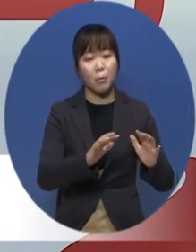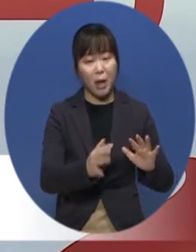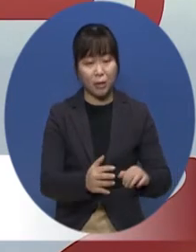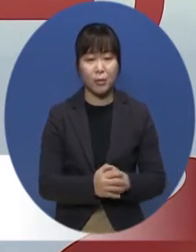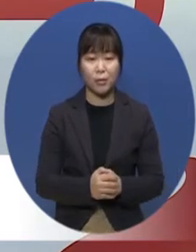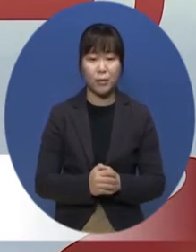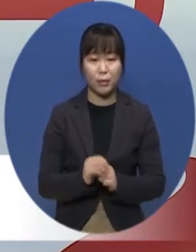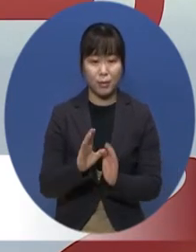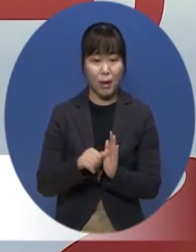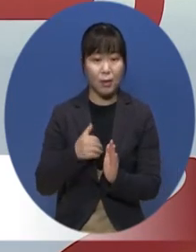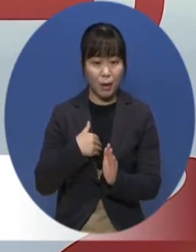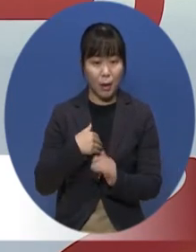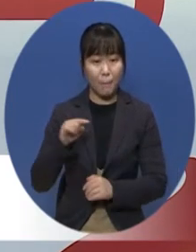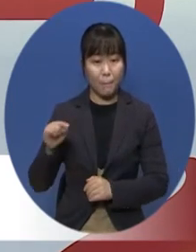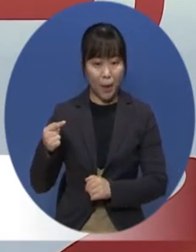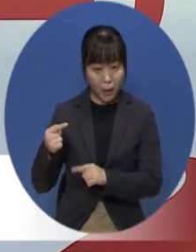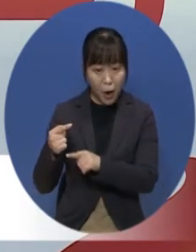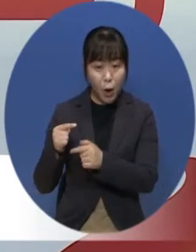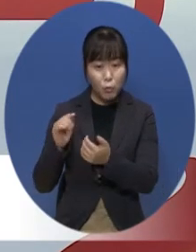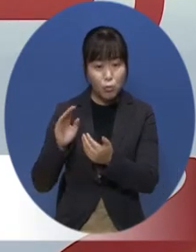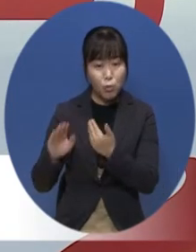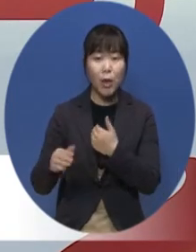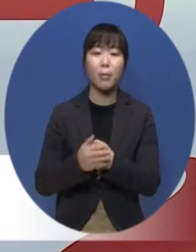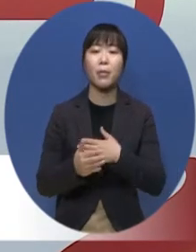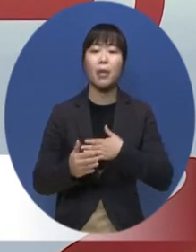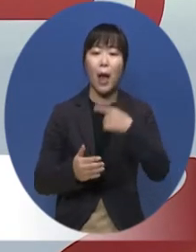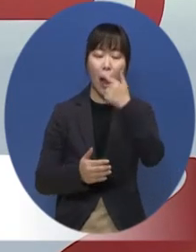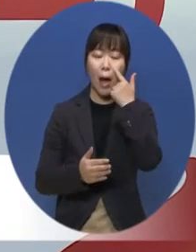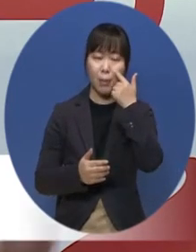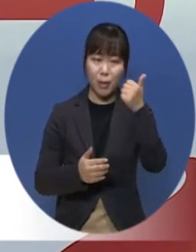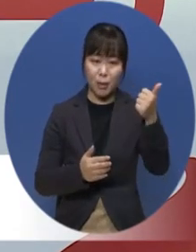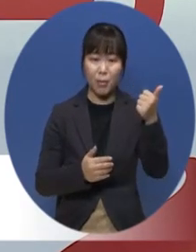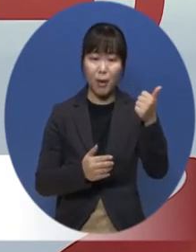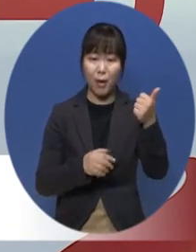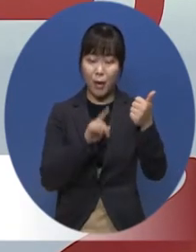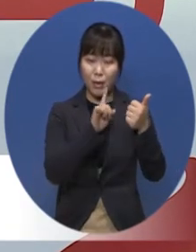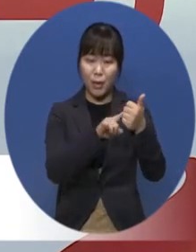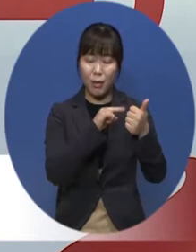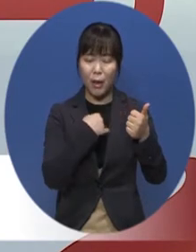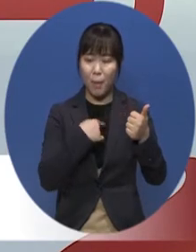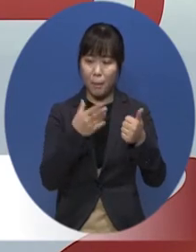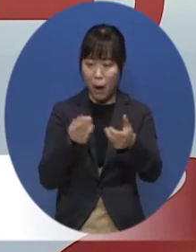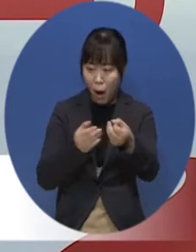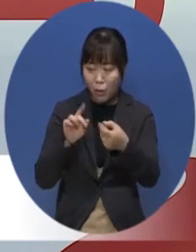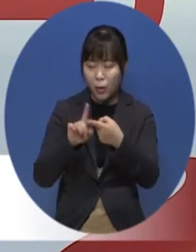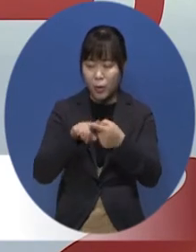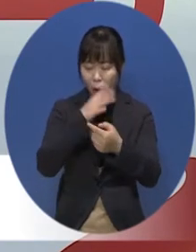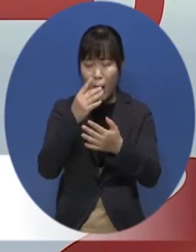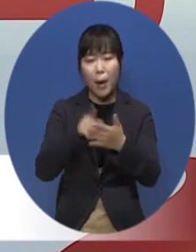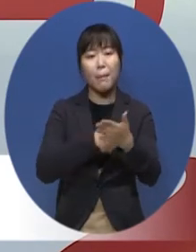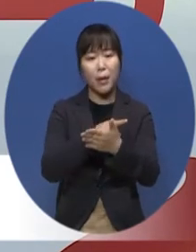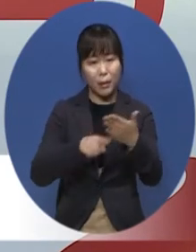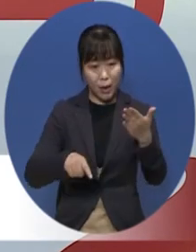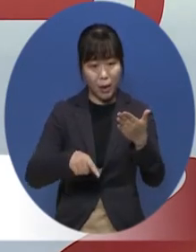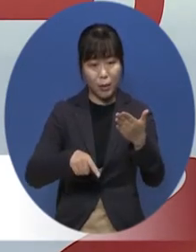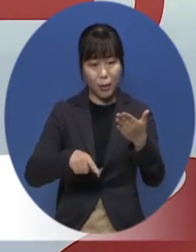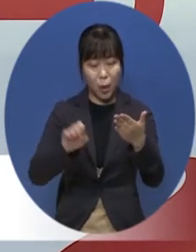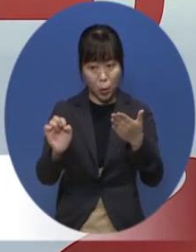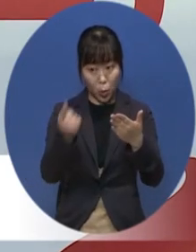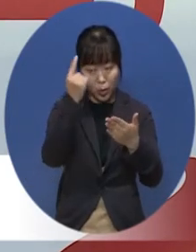근데 이제 제가 그래서 제가 100번을 해가지고 제가 아버님이 필수로 갖겠다 이런 마음에 헌혈을 시작했어요.